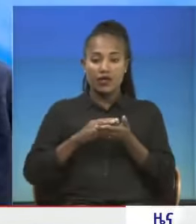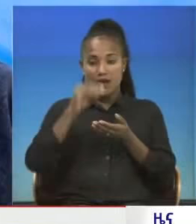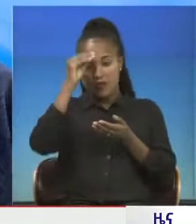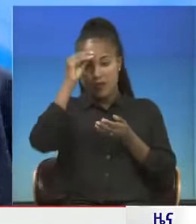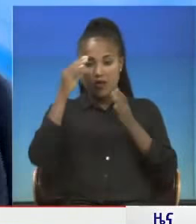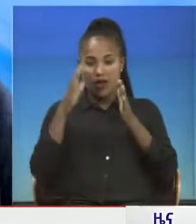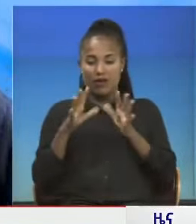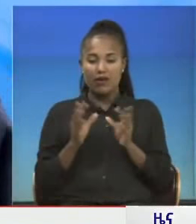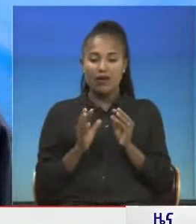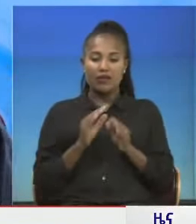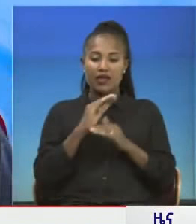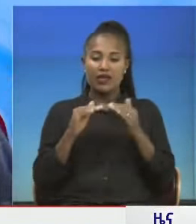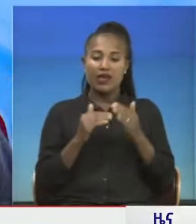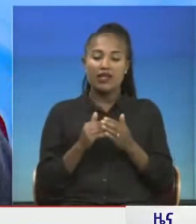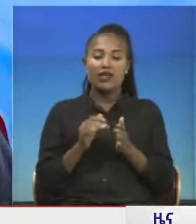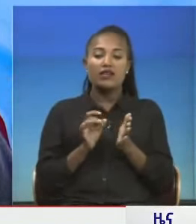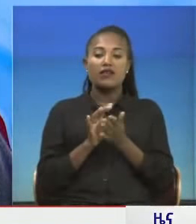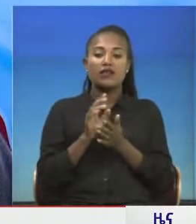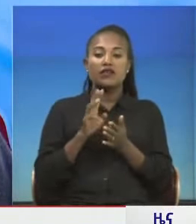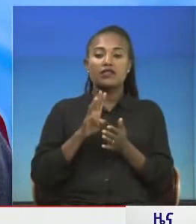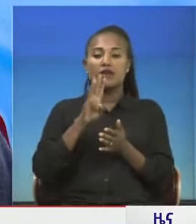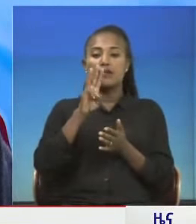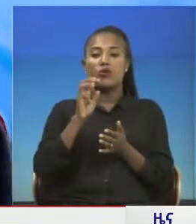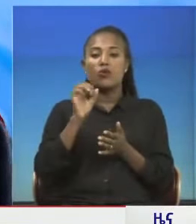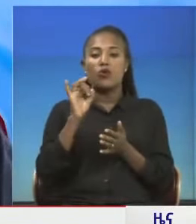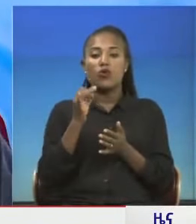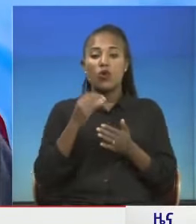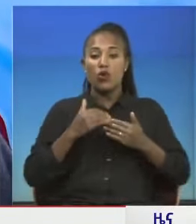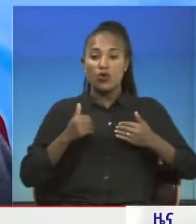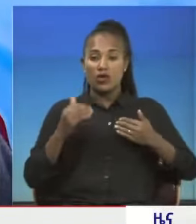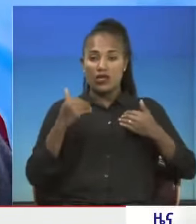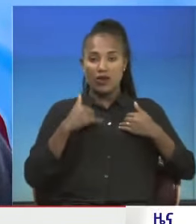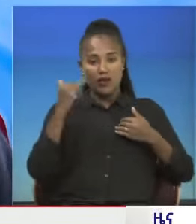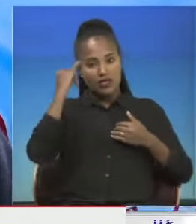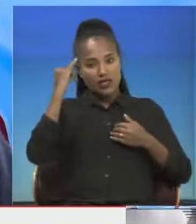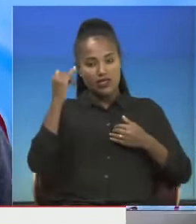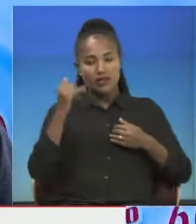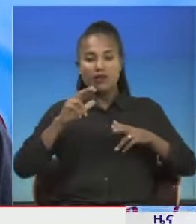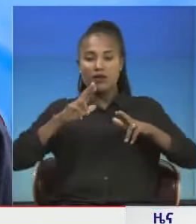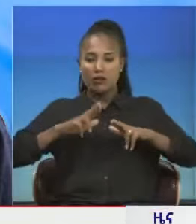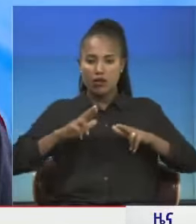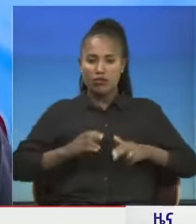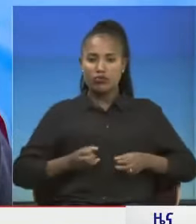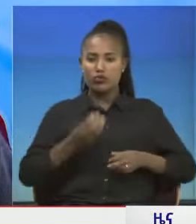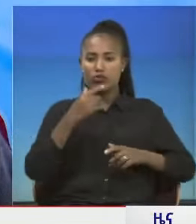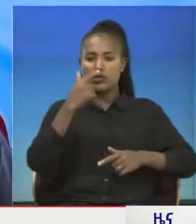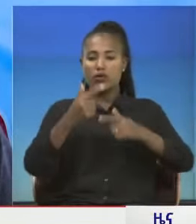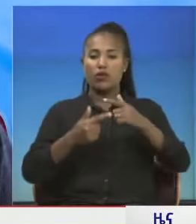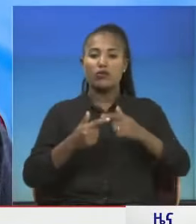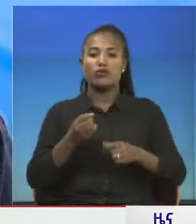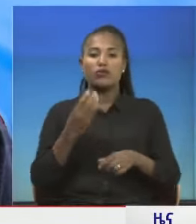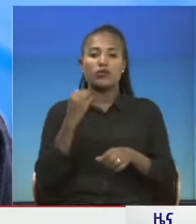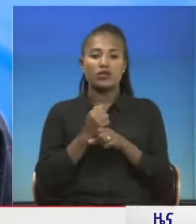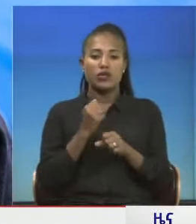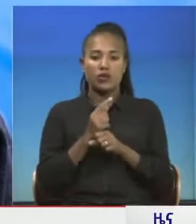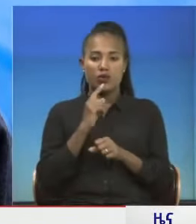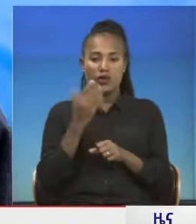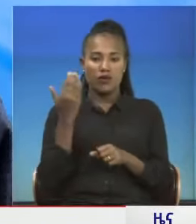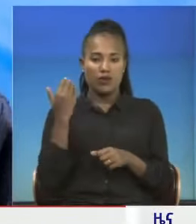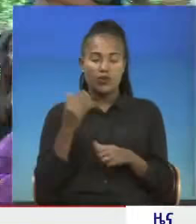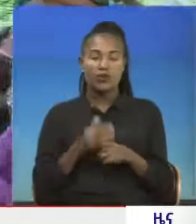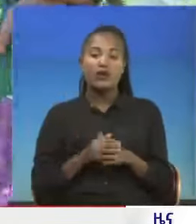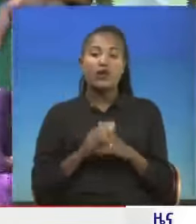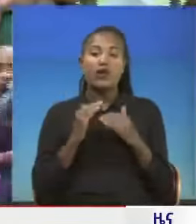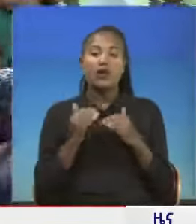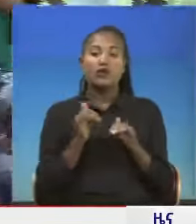መማክርት አጠቃላይ የተፈናቀለውን የሰሜን ወሎ ወጣትም ያለውን አስተሳሰብ ለማርገብ ብዙ ሂደት ሄደዋል። ብዙ ስራ እየሰሩ ነው